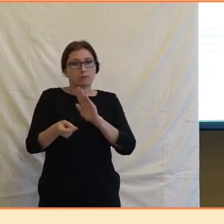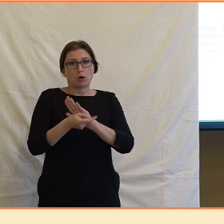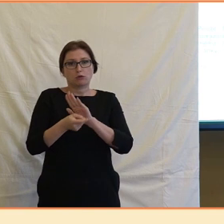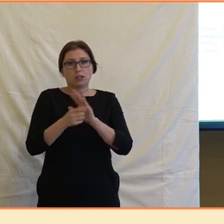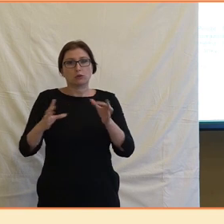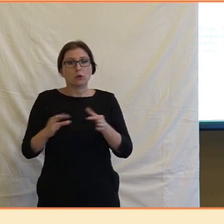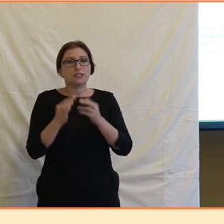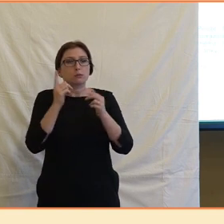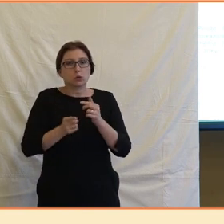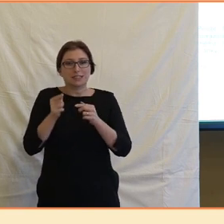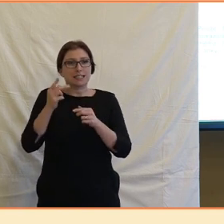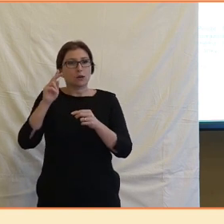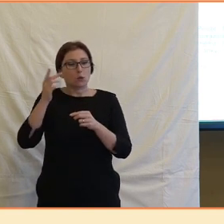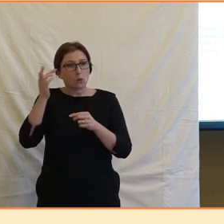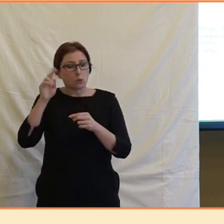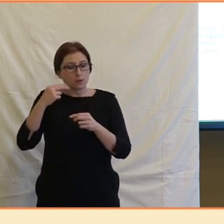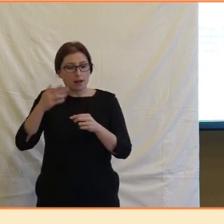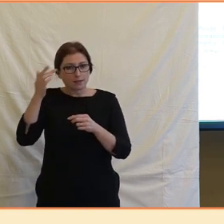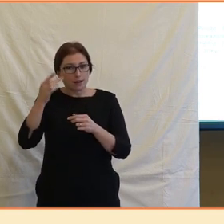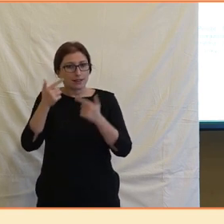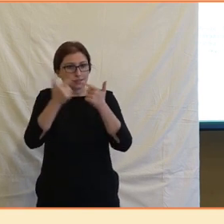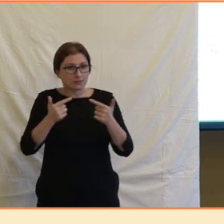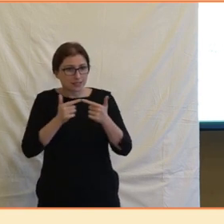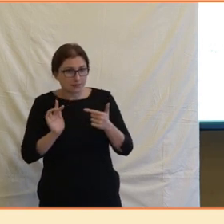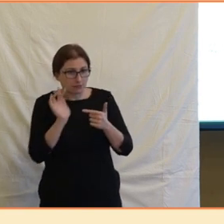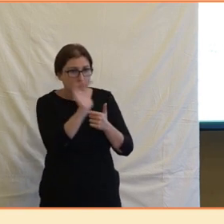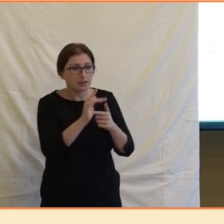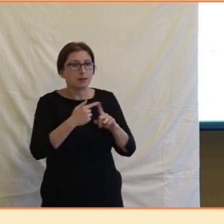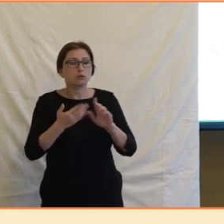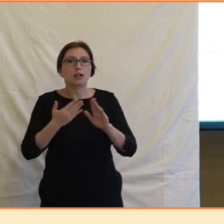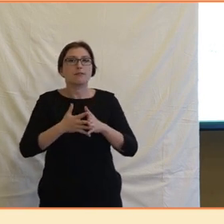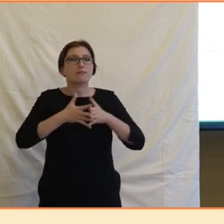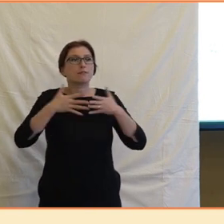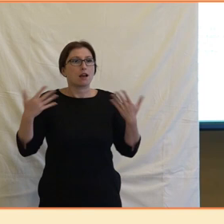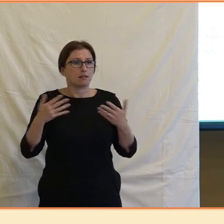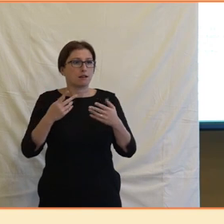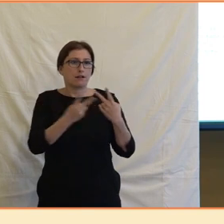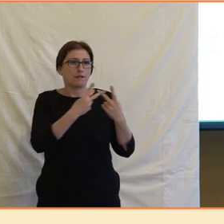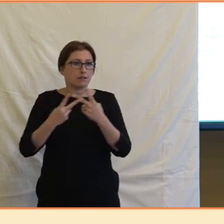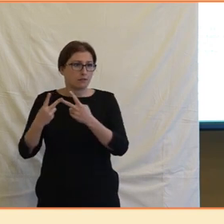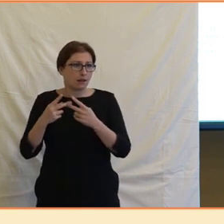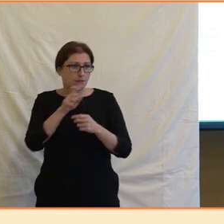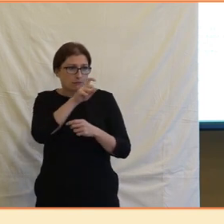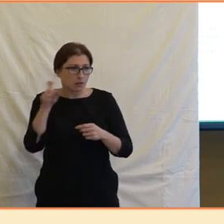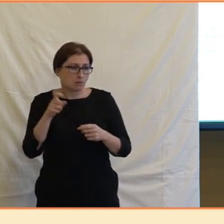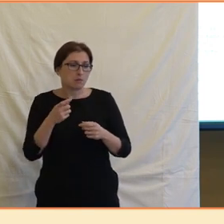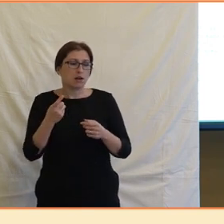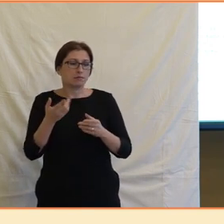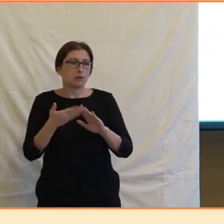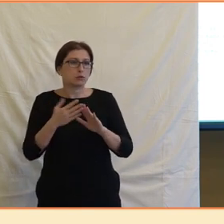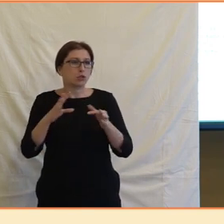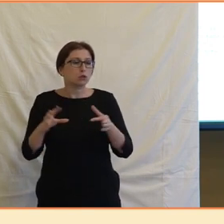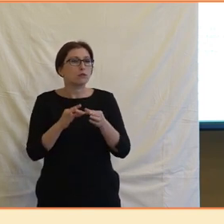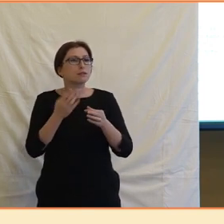vysvětlitelnost fungování platform. Například u velkých online platform podle aktu